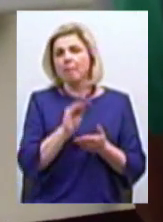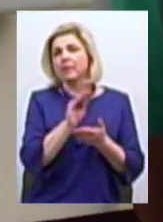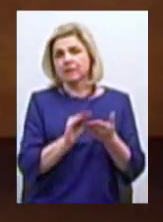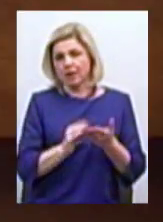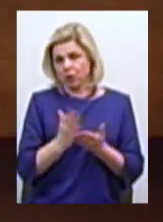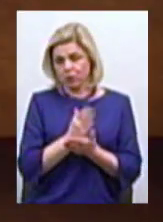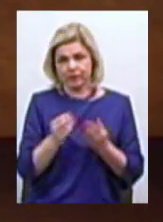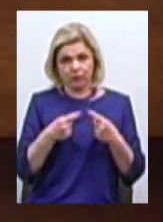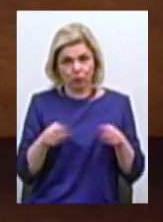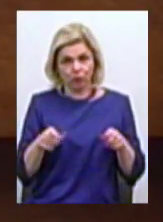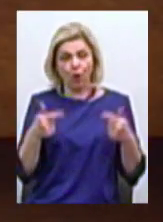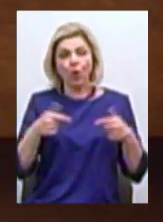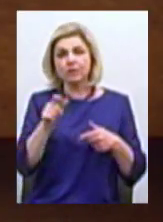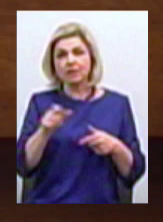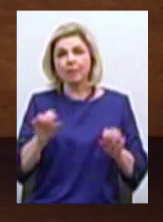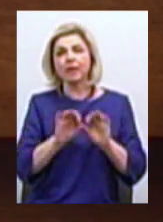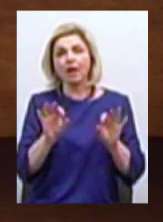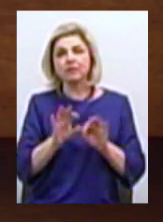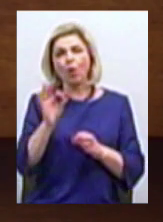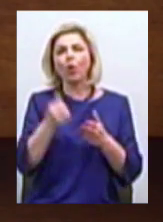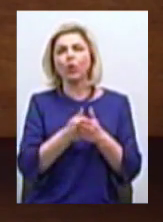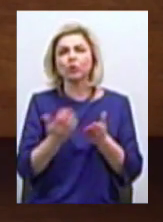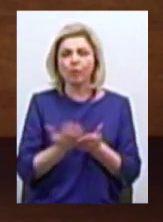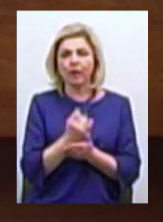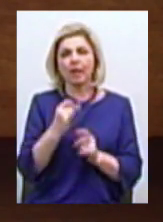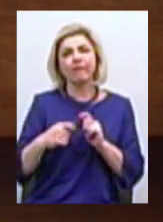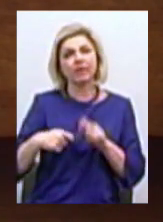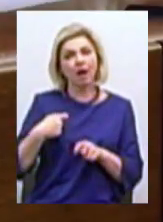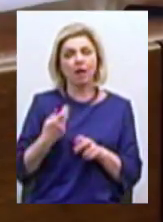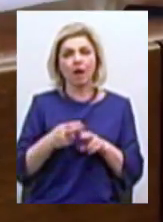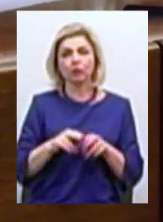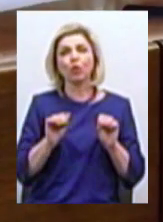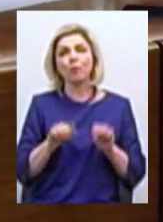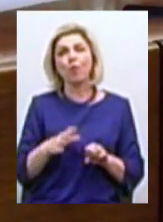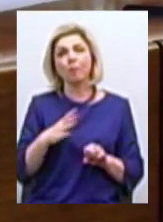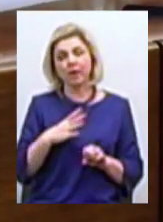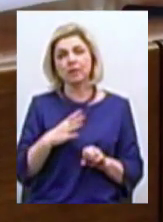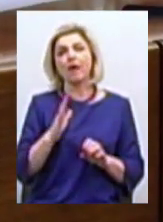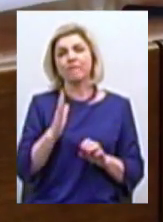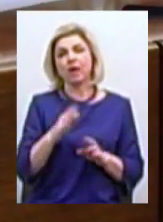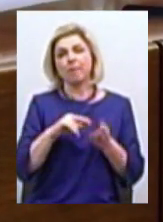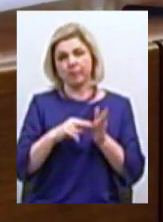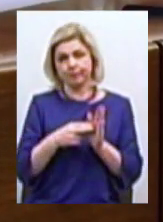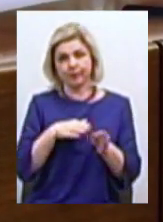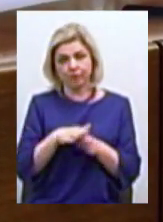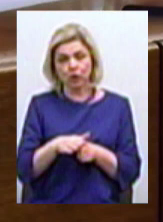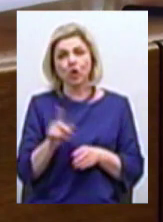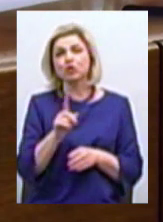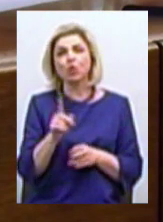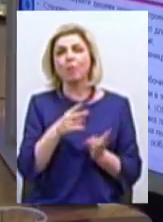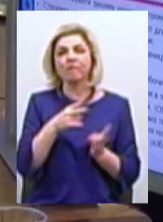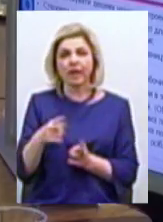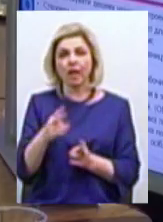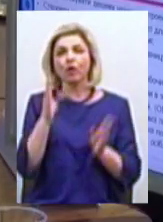зовсім інакше. Гостям розповіли про надбання та потенційні втрати, на які можна очікувати у разі реалізації проекту. Аби шкода довкіллю була